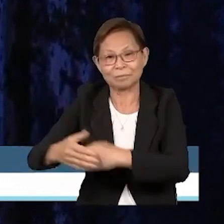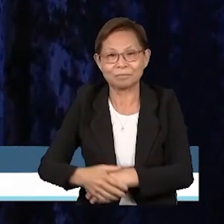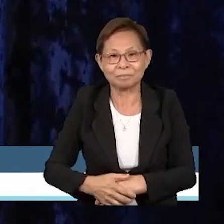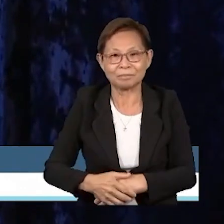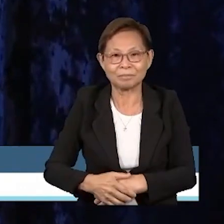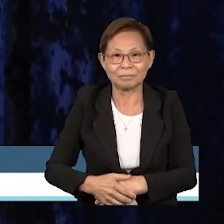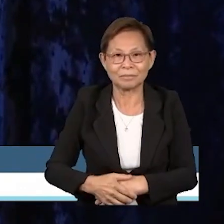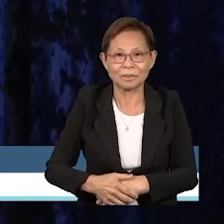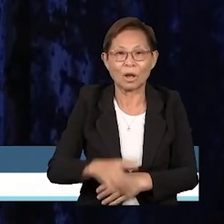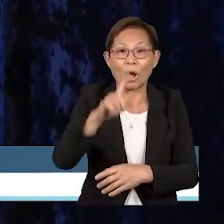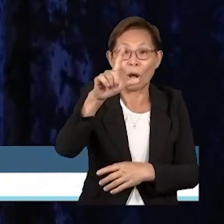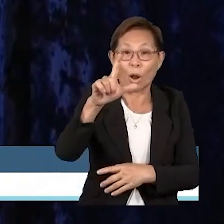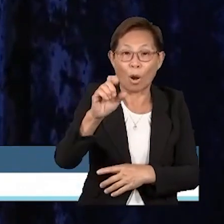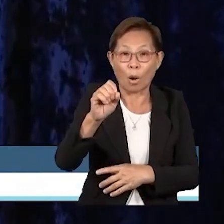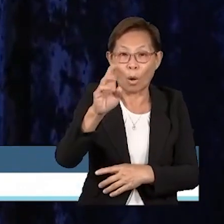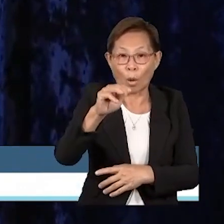Mumpung